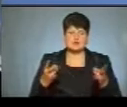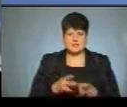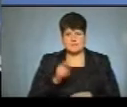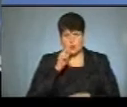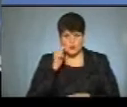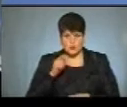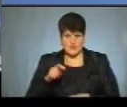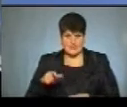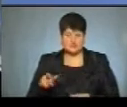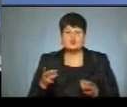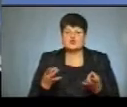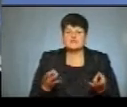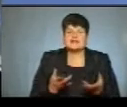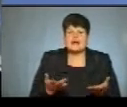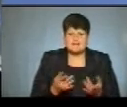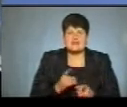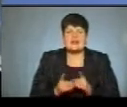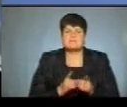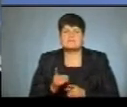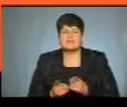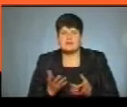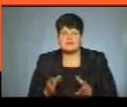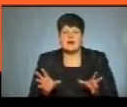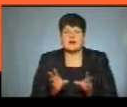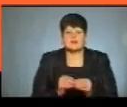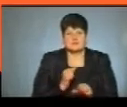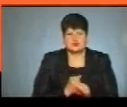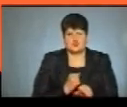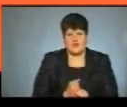що треба, як нам змінюватися, як нам працювати разом.